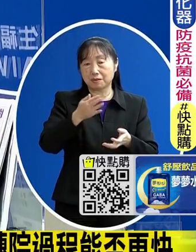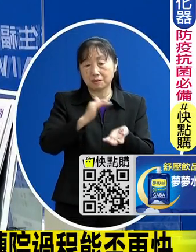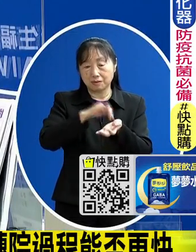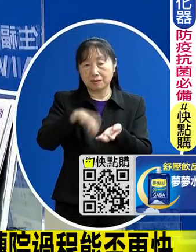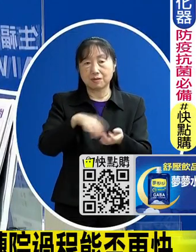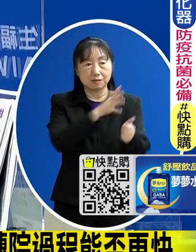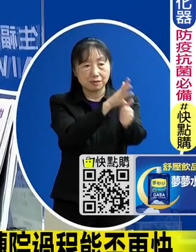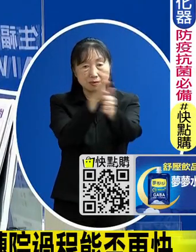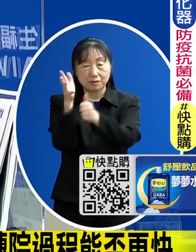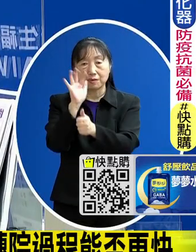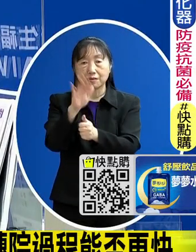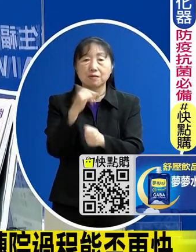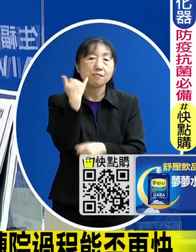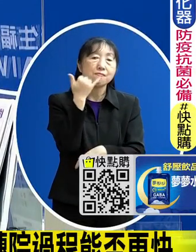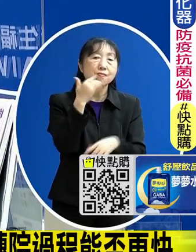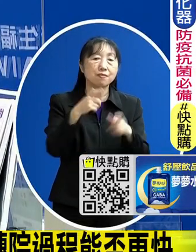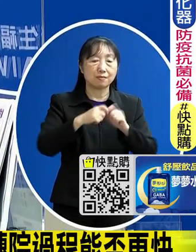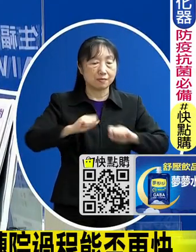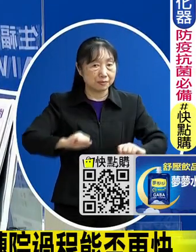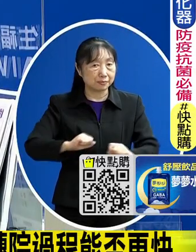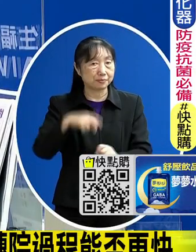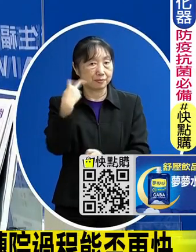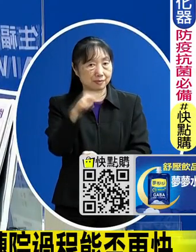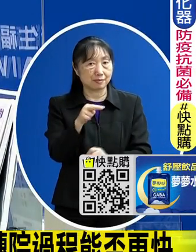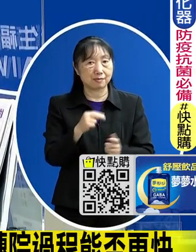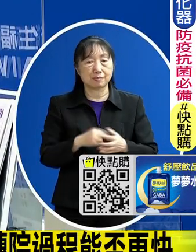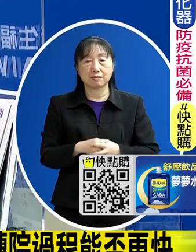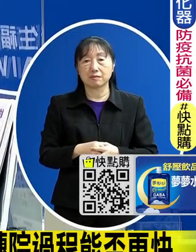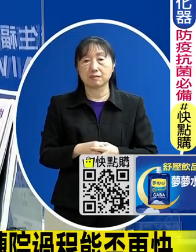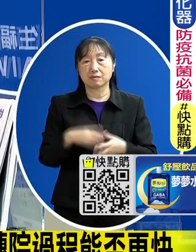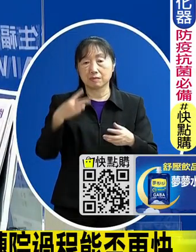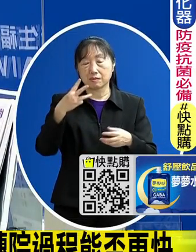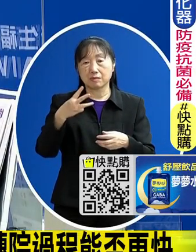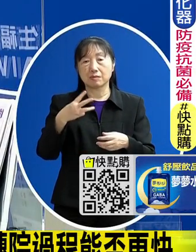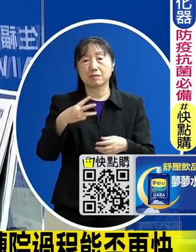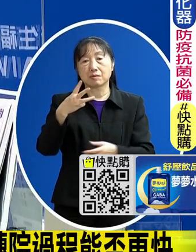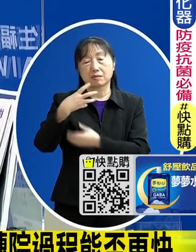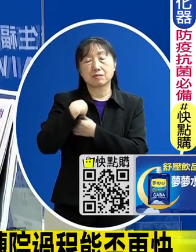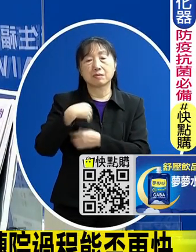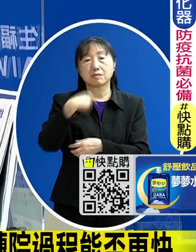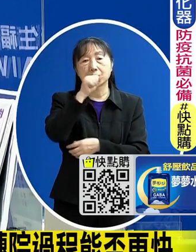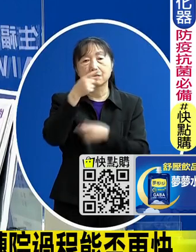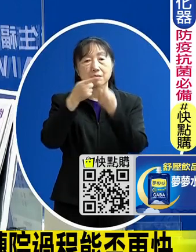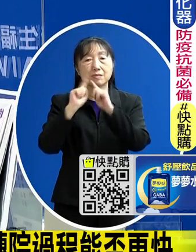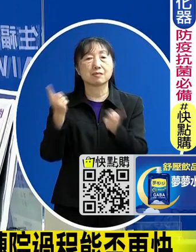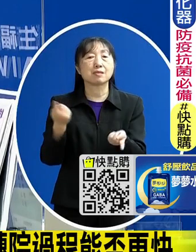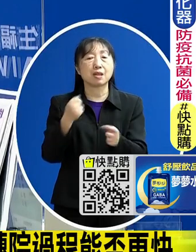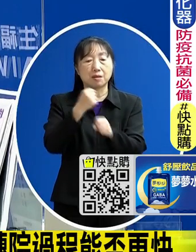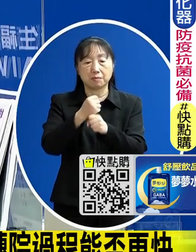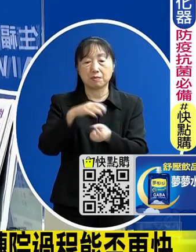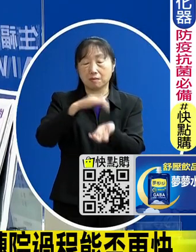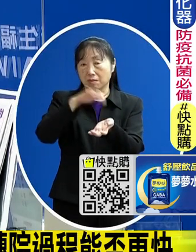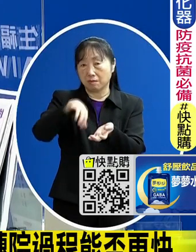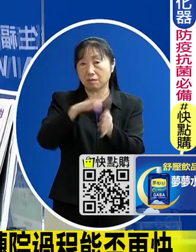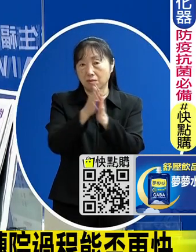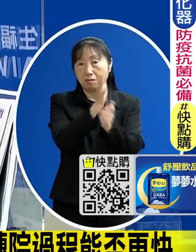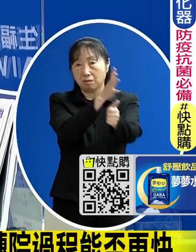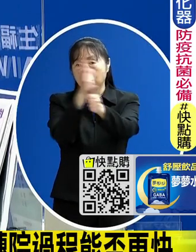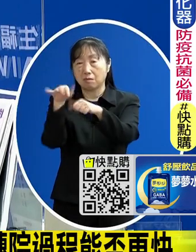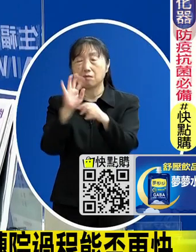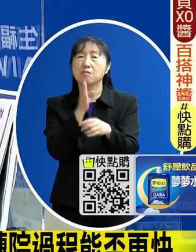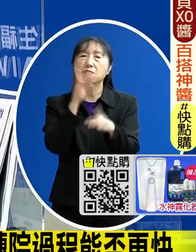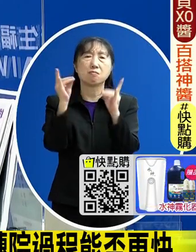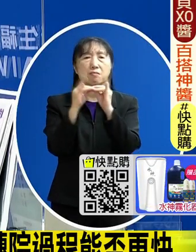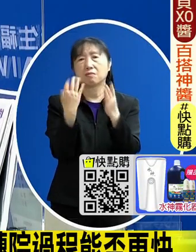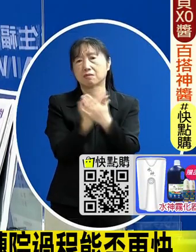局有询问过这个基隆长庚，也有询问过三总台大马街，那当时都是因为床位少，